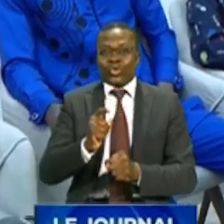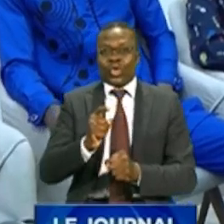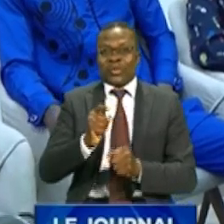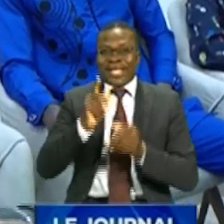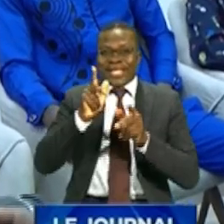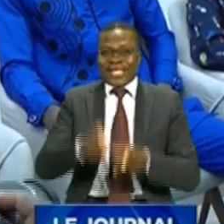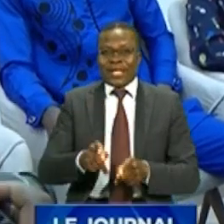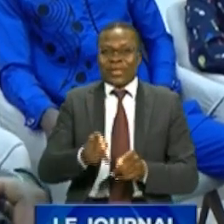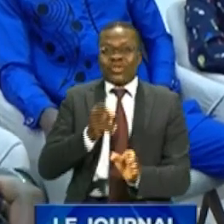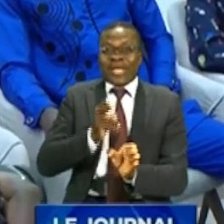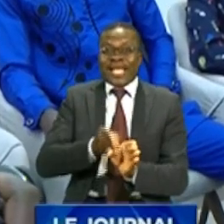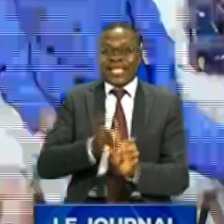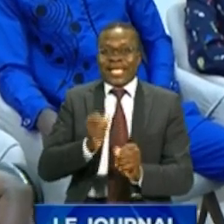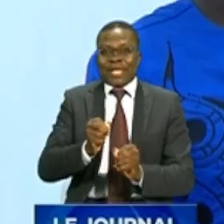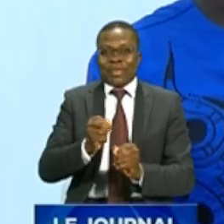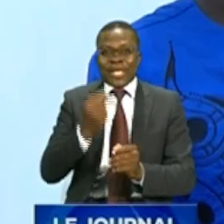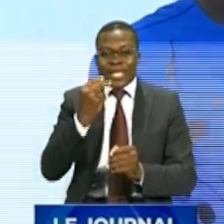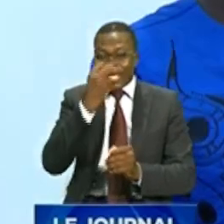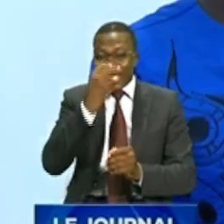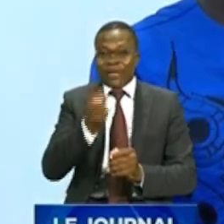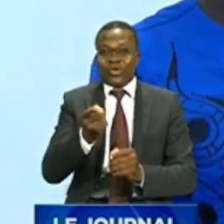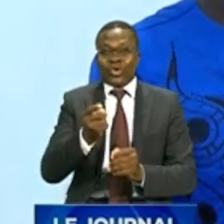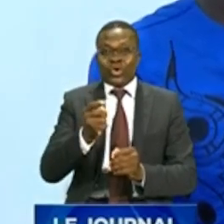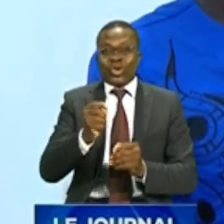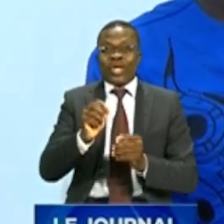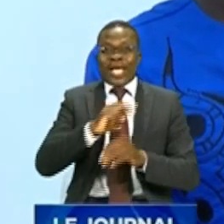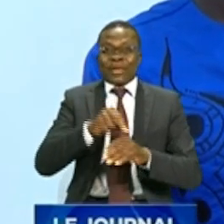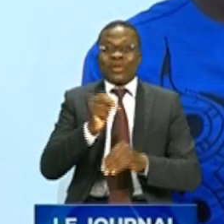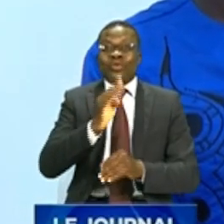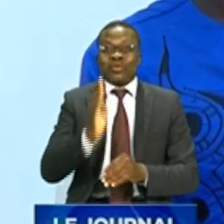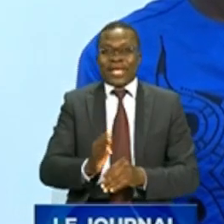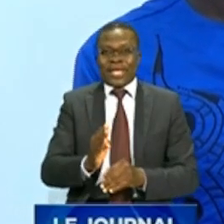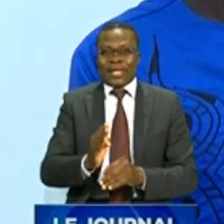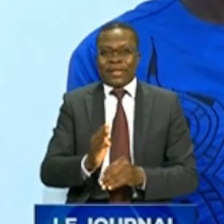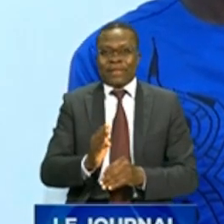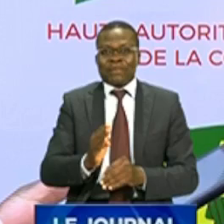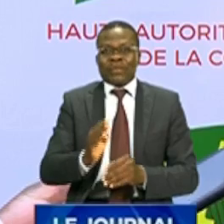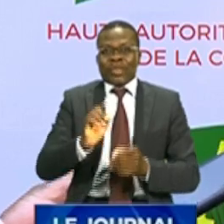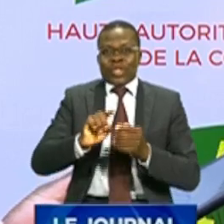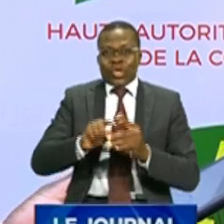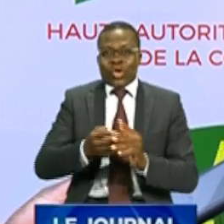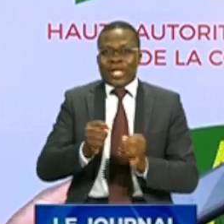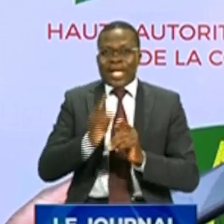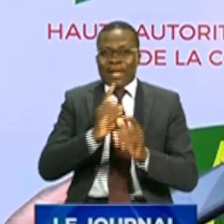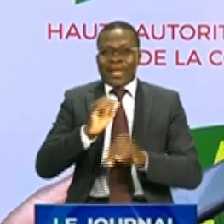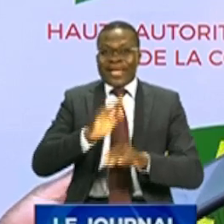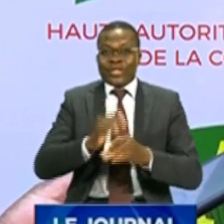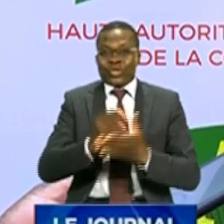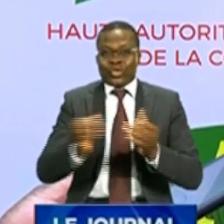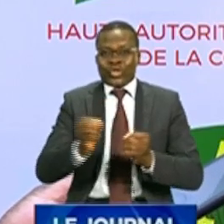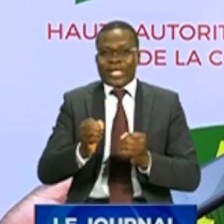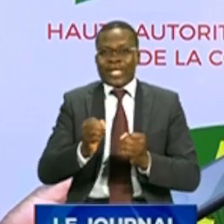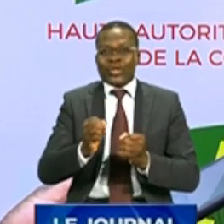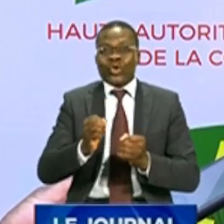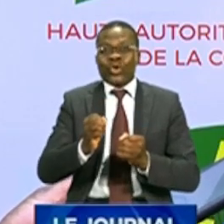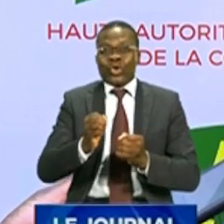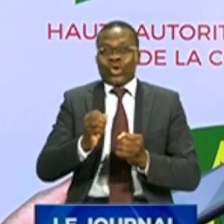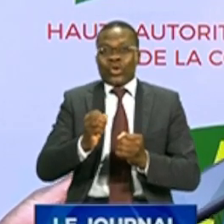personnes handicapées visuelles en revue du Bénin ici, à intervenir sur quelques chaînes